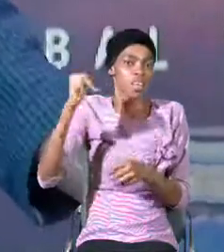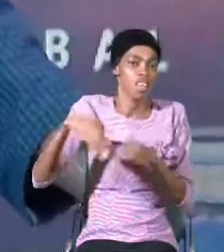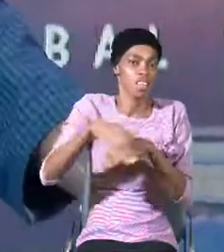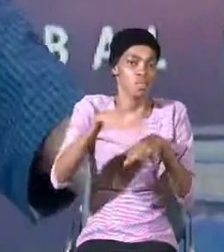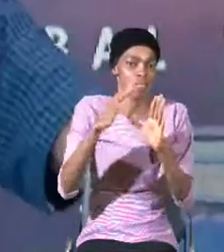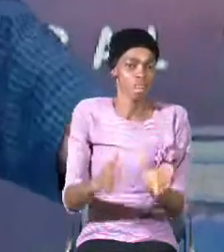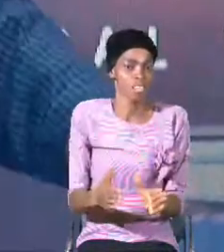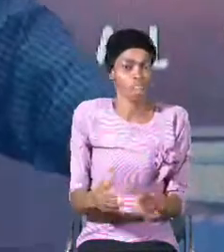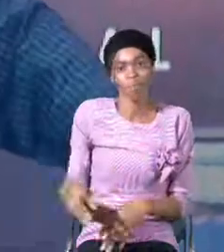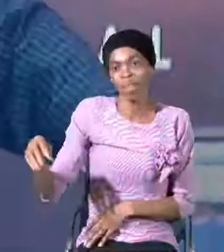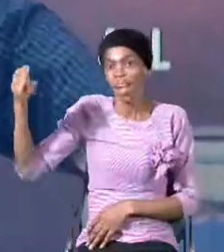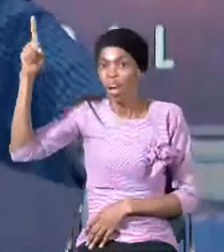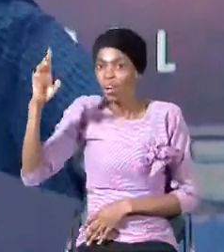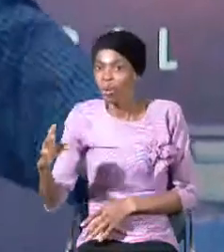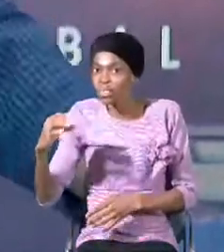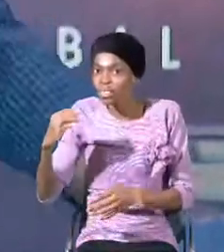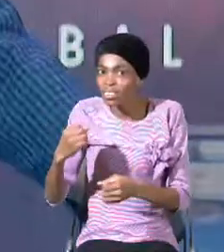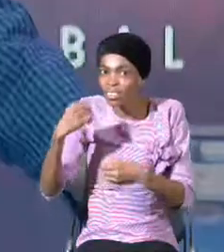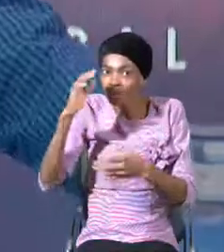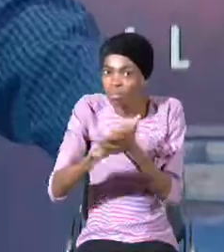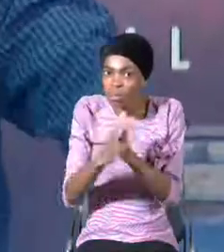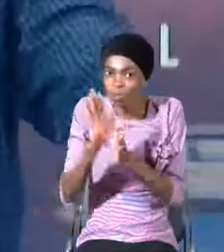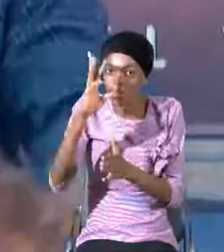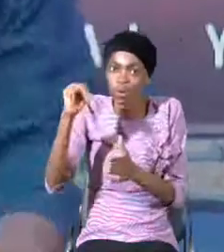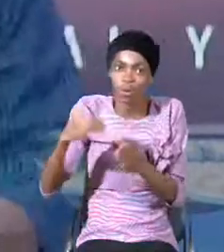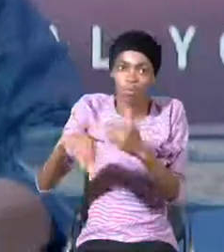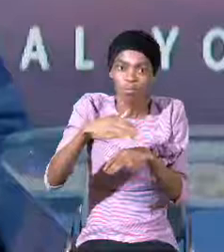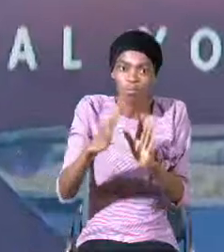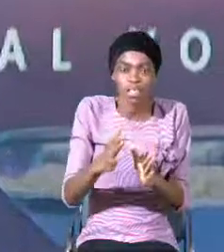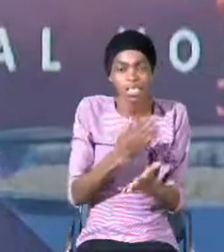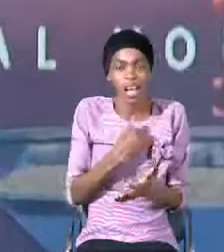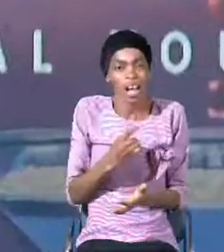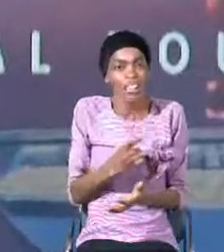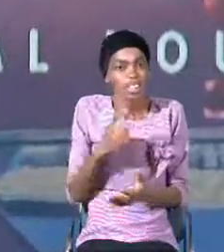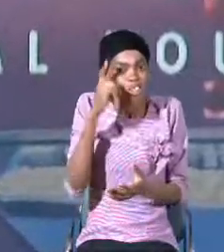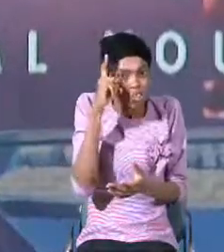Lui, il est votre maître. Et vous arrivez à maîtriser autre chose.